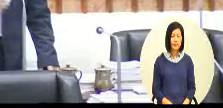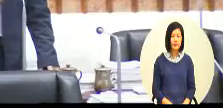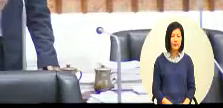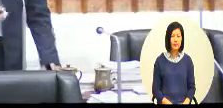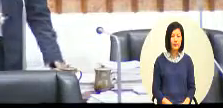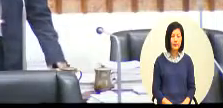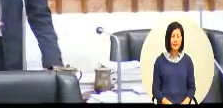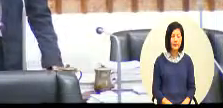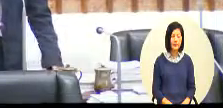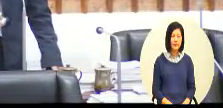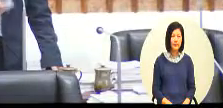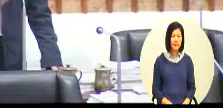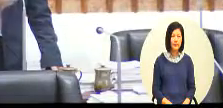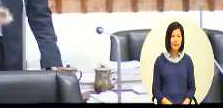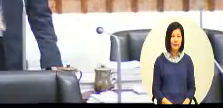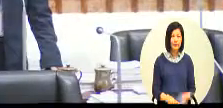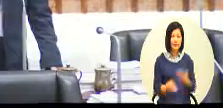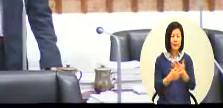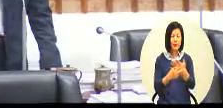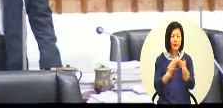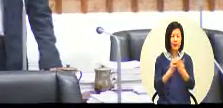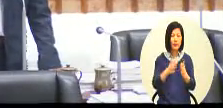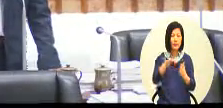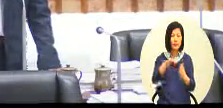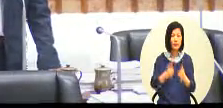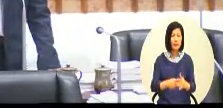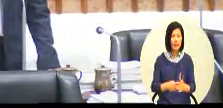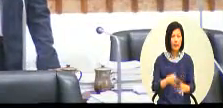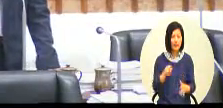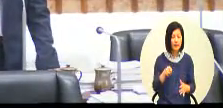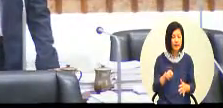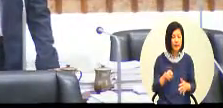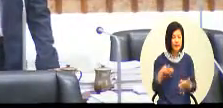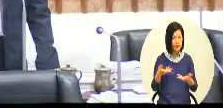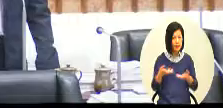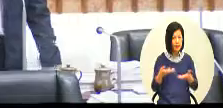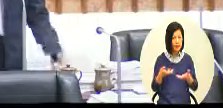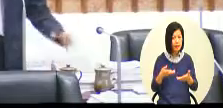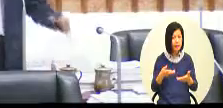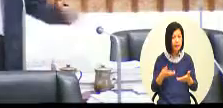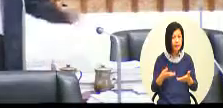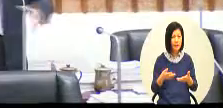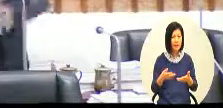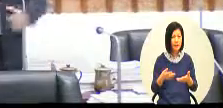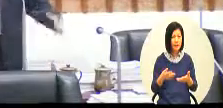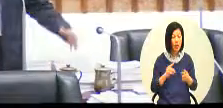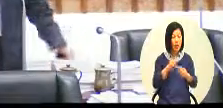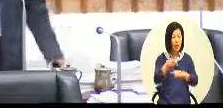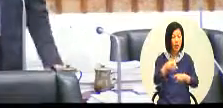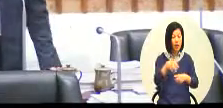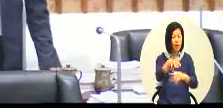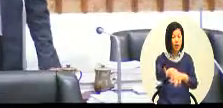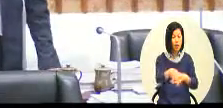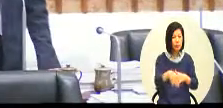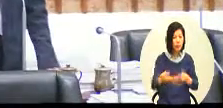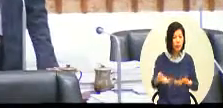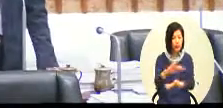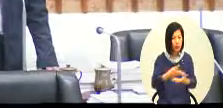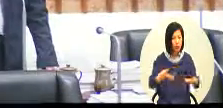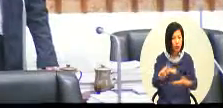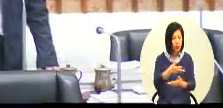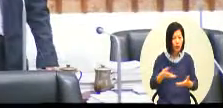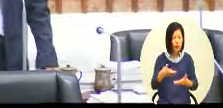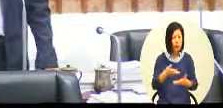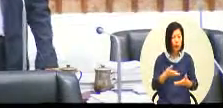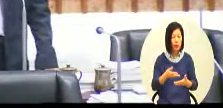局长，卫生局局长，局长在这上面来讲的话，合纵连横跨局处的一个协调，我们也当